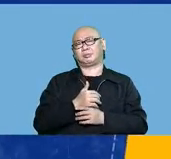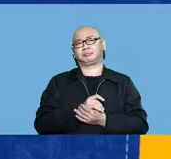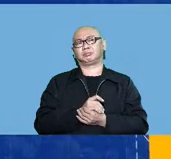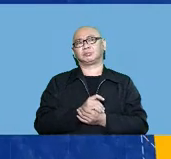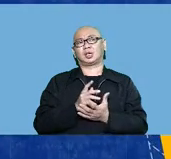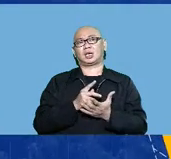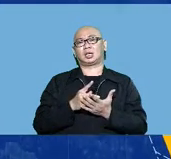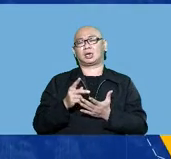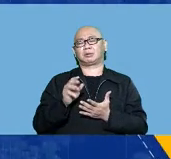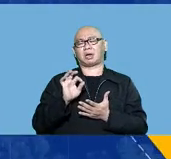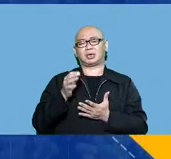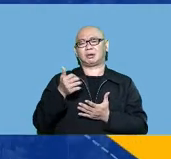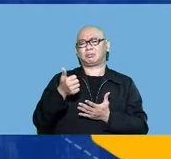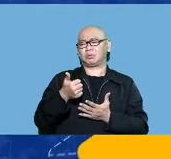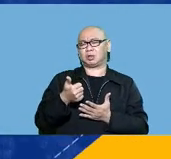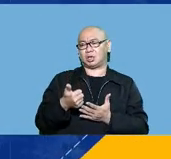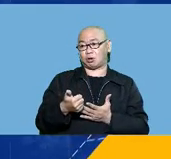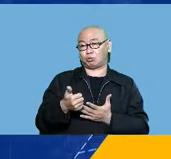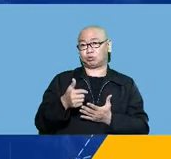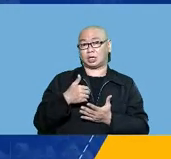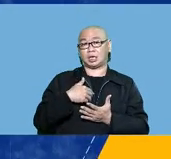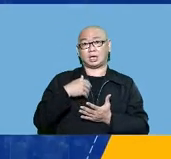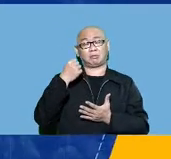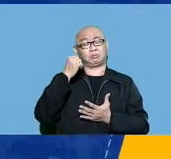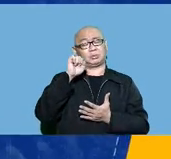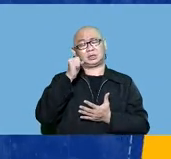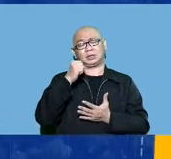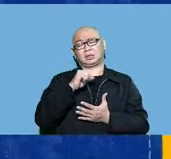Karena tanpa beliau saya tidak akan bisa